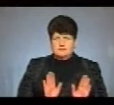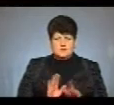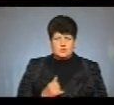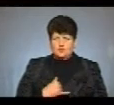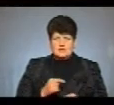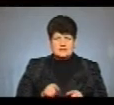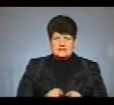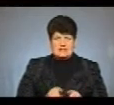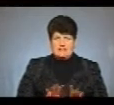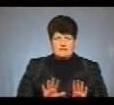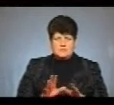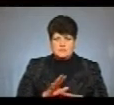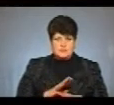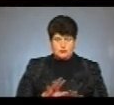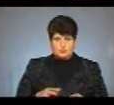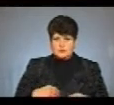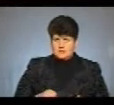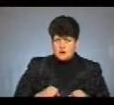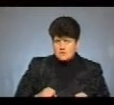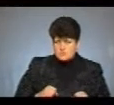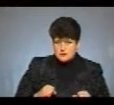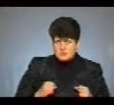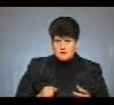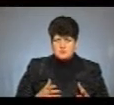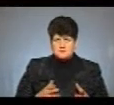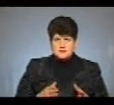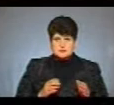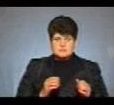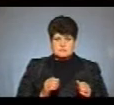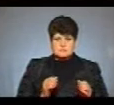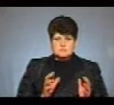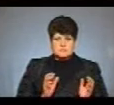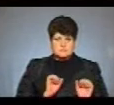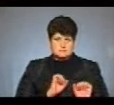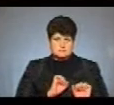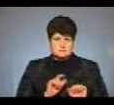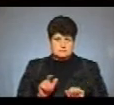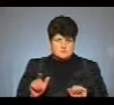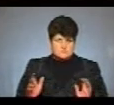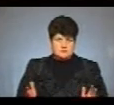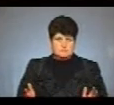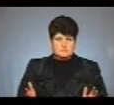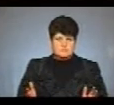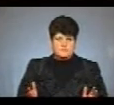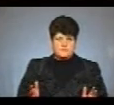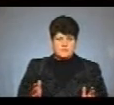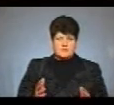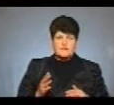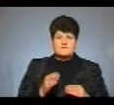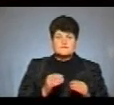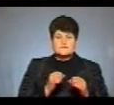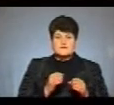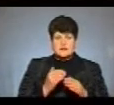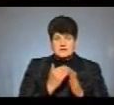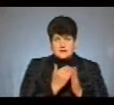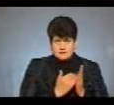не було. Ми намагалися як умови безпечніше. Ну, з класифікації вибухонебезпечних предметів